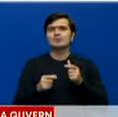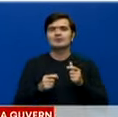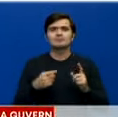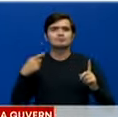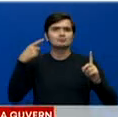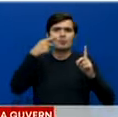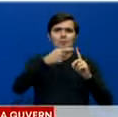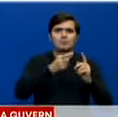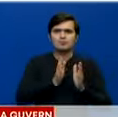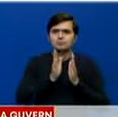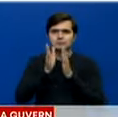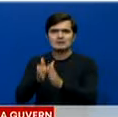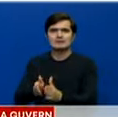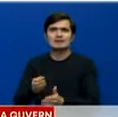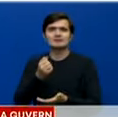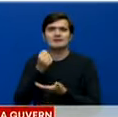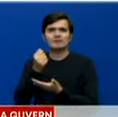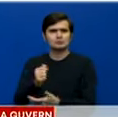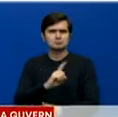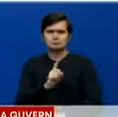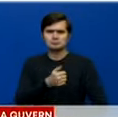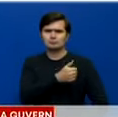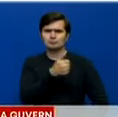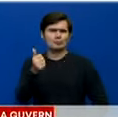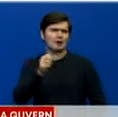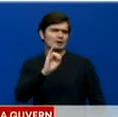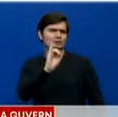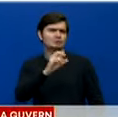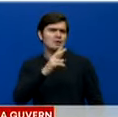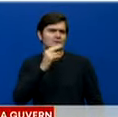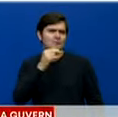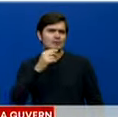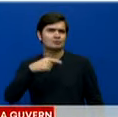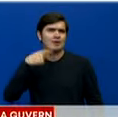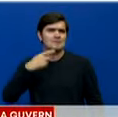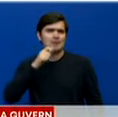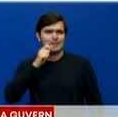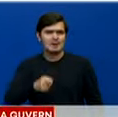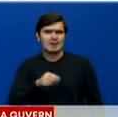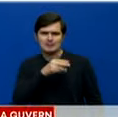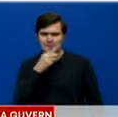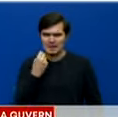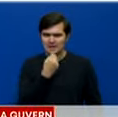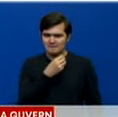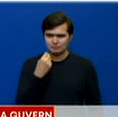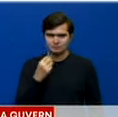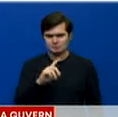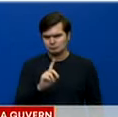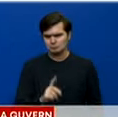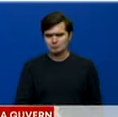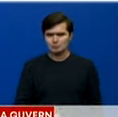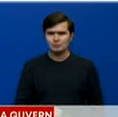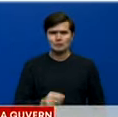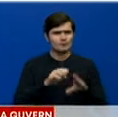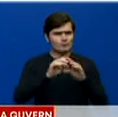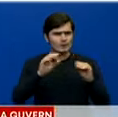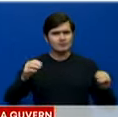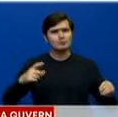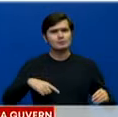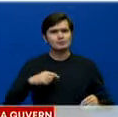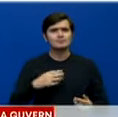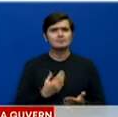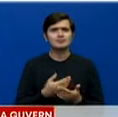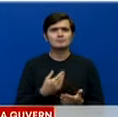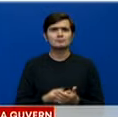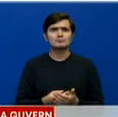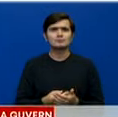acestora, nu doar vorbitorii de maghiară beneficiază de ele, multe dintre ele sunt finanțări pentru investiții